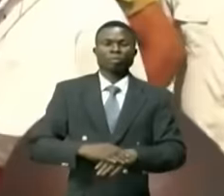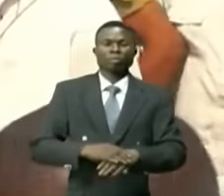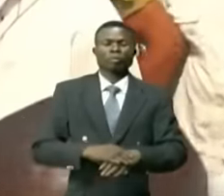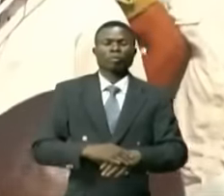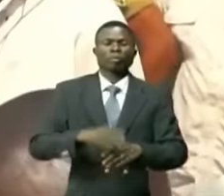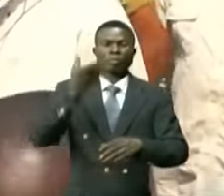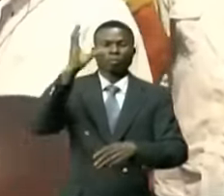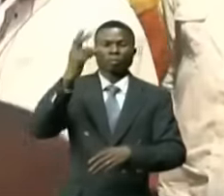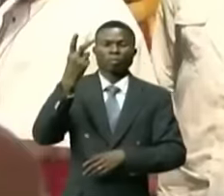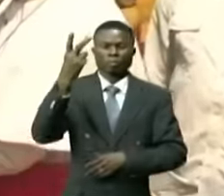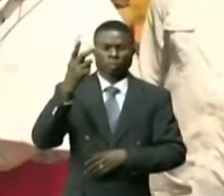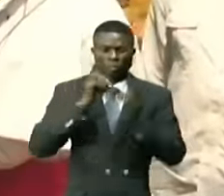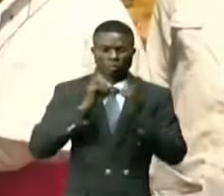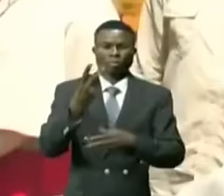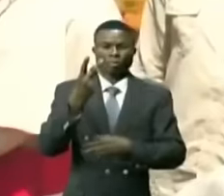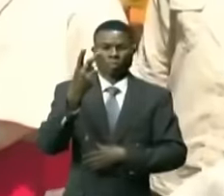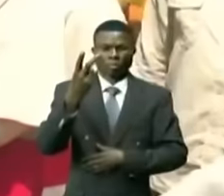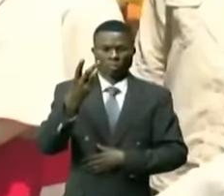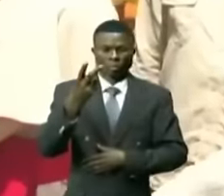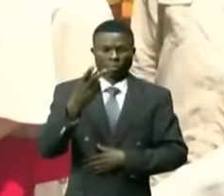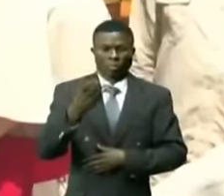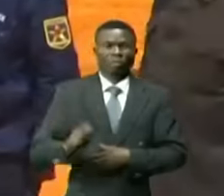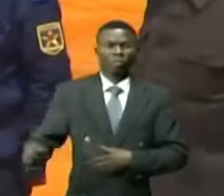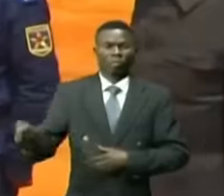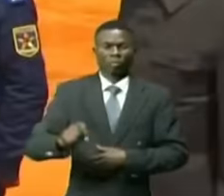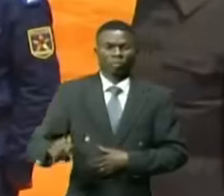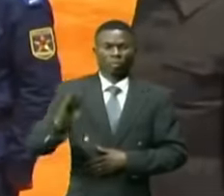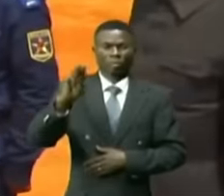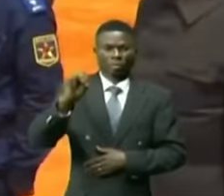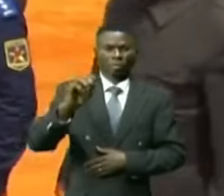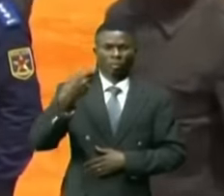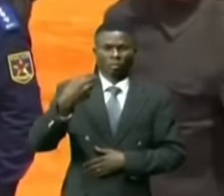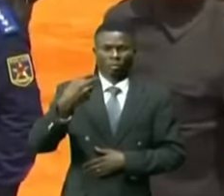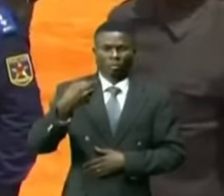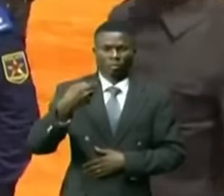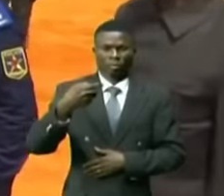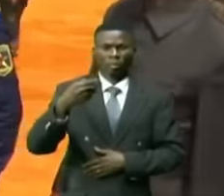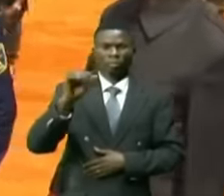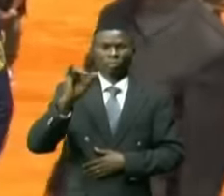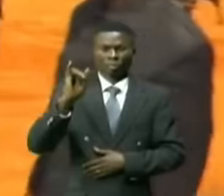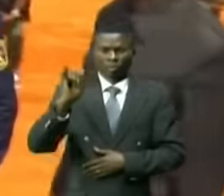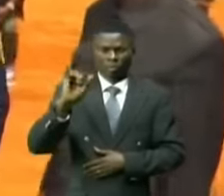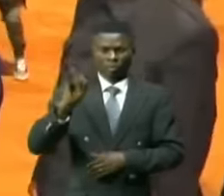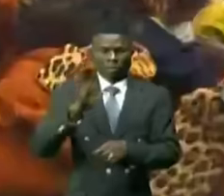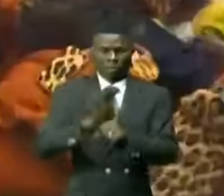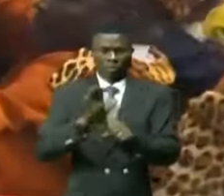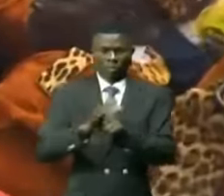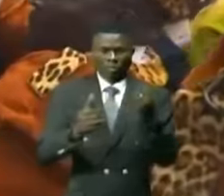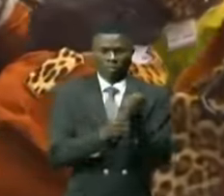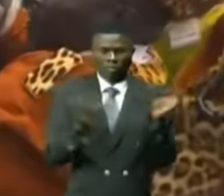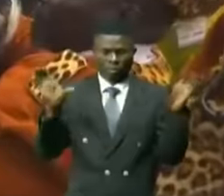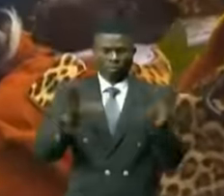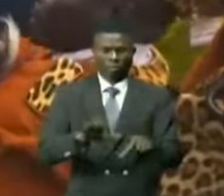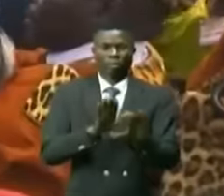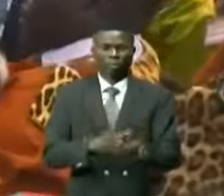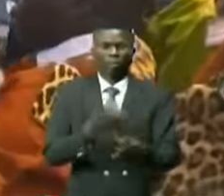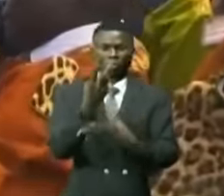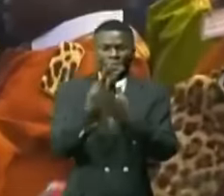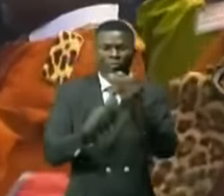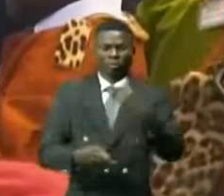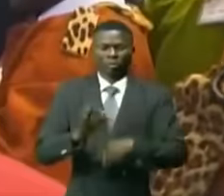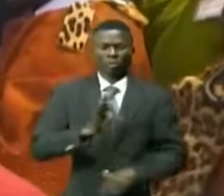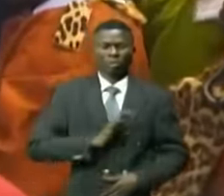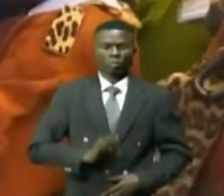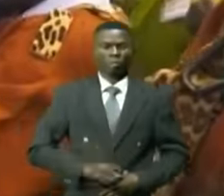à Mahagi. Dans les territoires de Mahagi, province de l'Ituri, une marée humaine attendait les couples